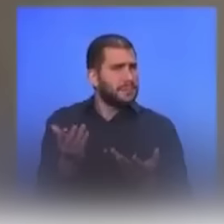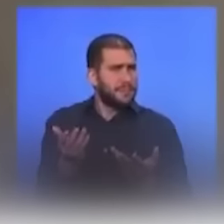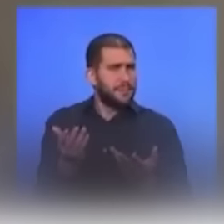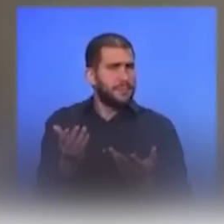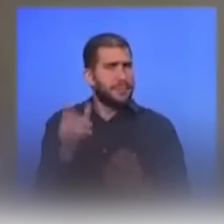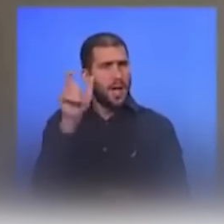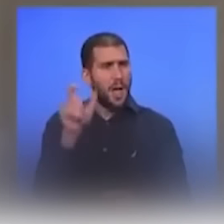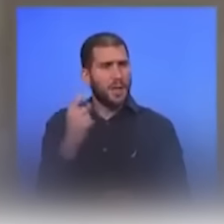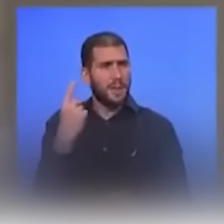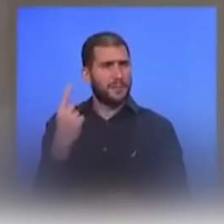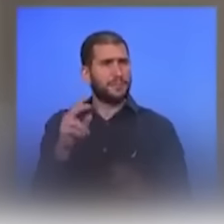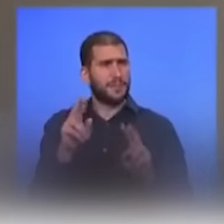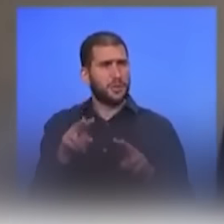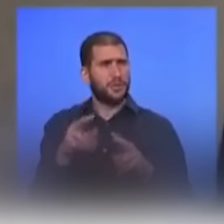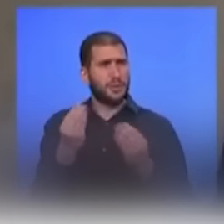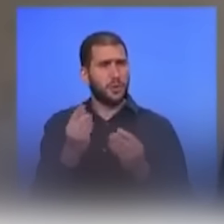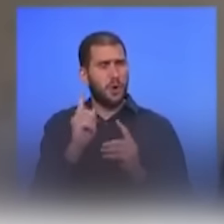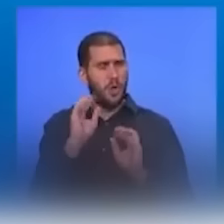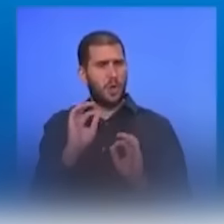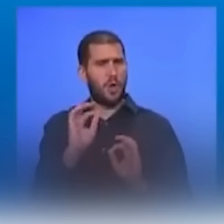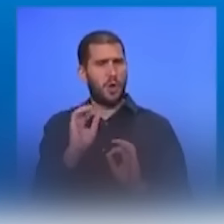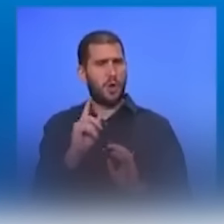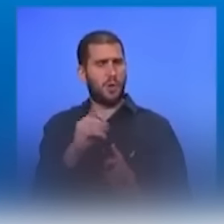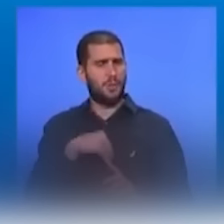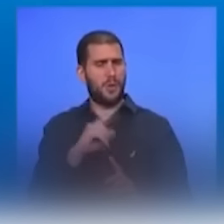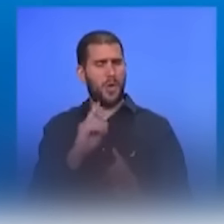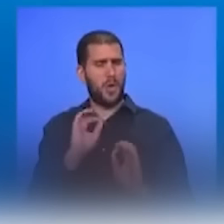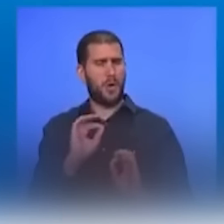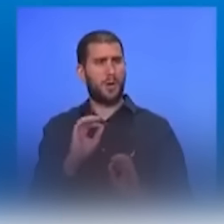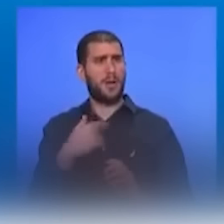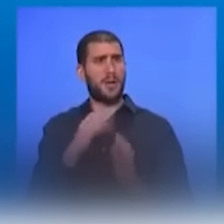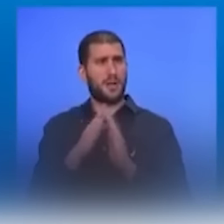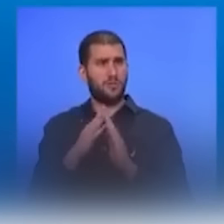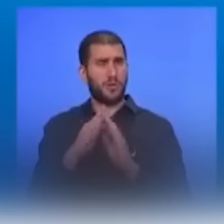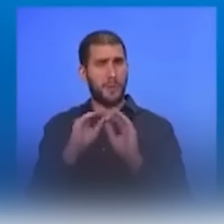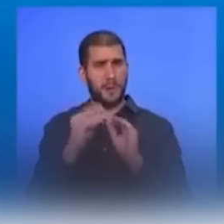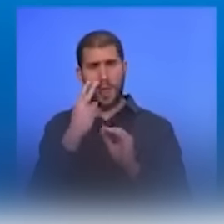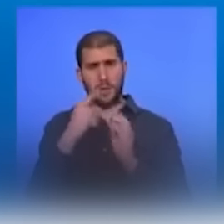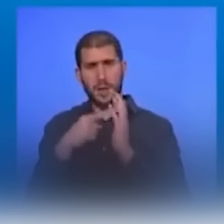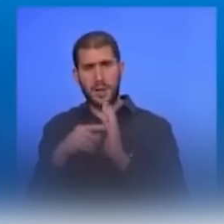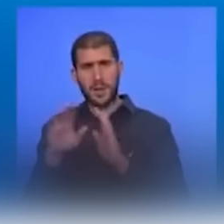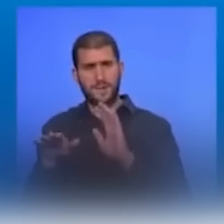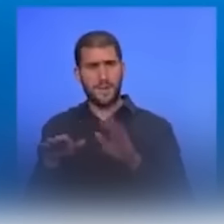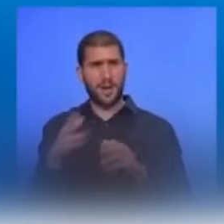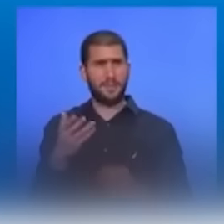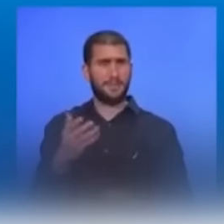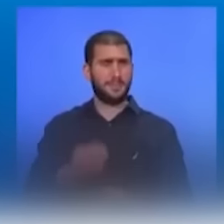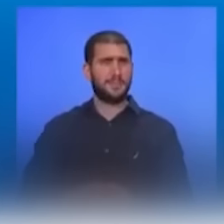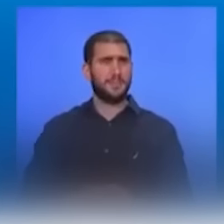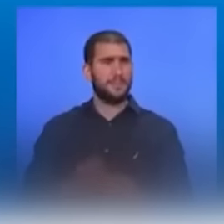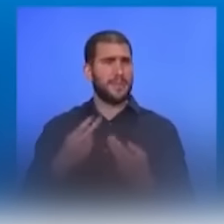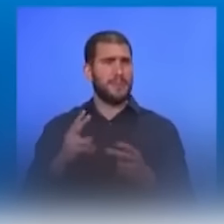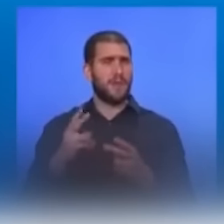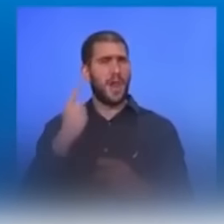באדם שהוא, יש בו משהו לא תקין או לא בריא, או רק נבקש מהבמאי להראות גם וגם, בבקשה. אי אפשר היה